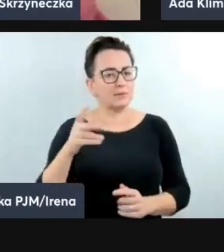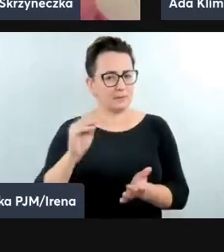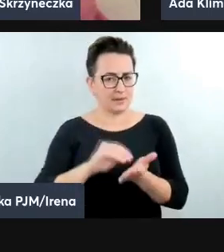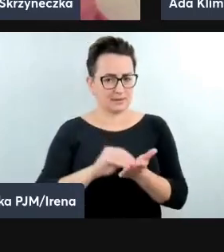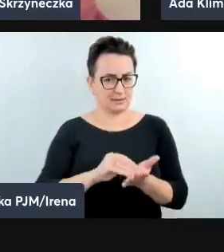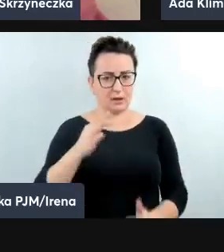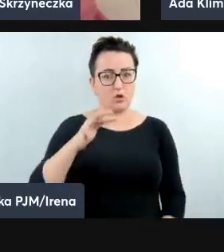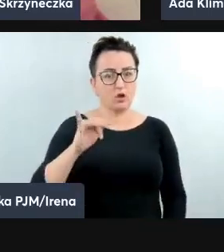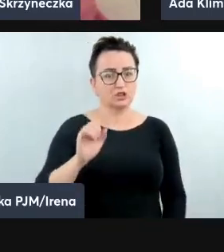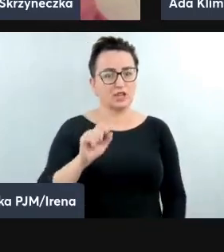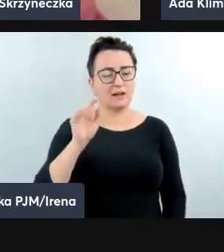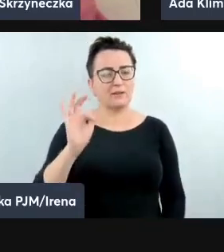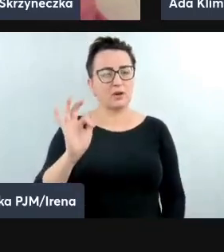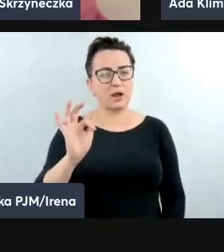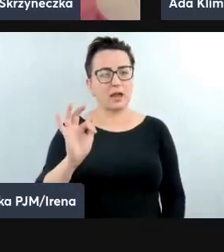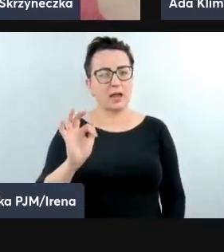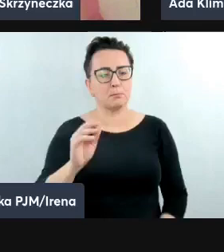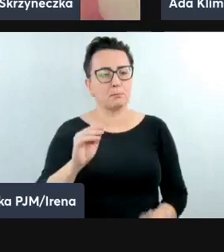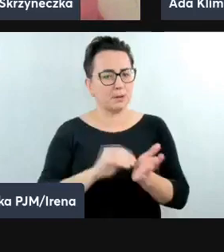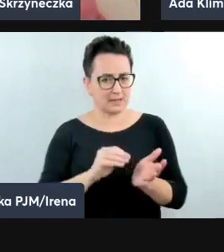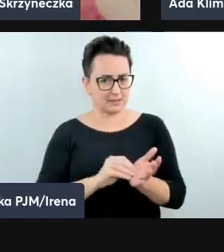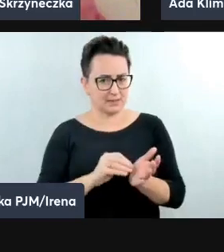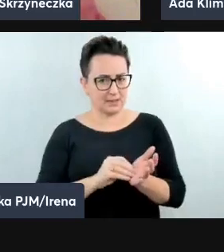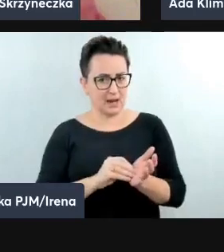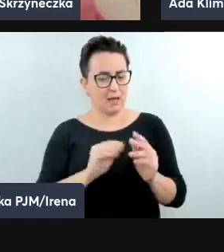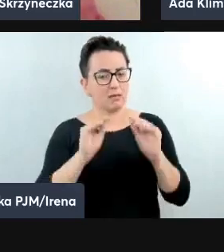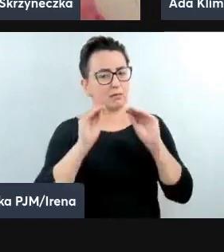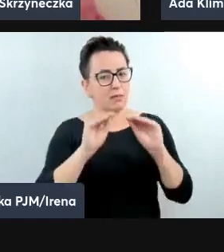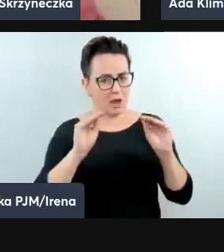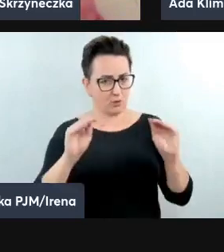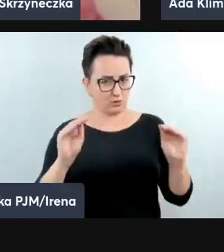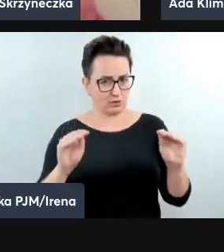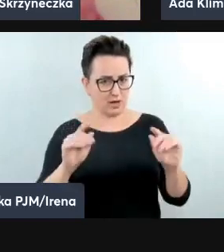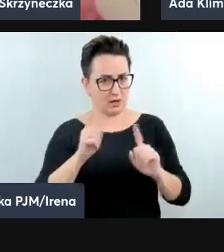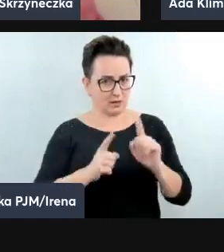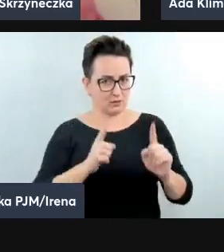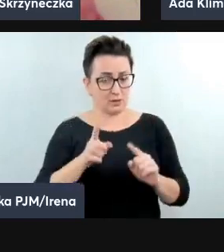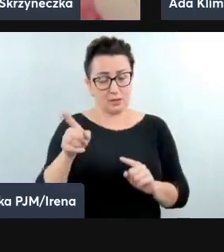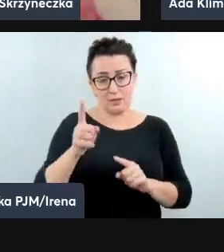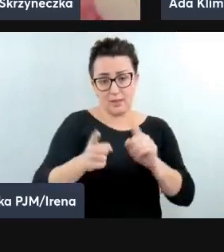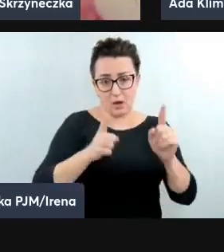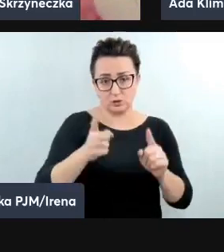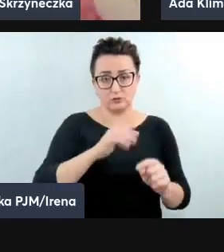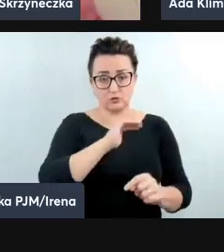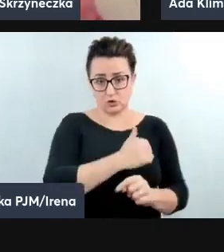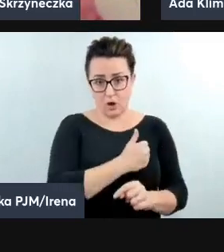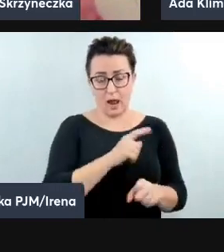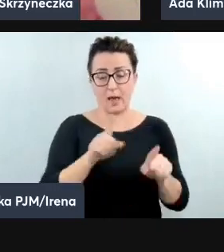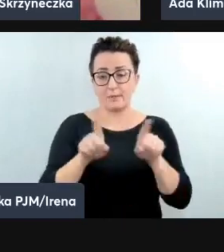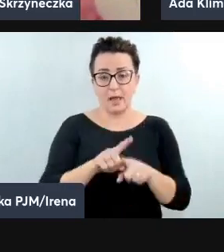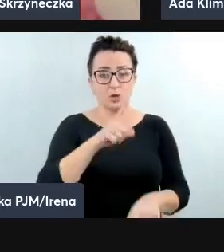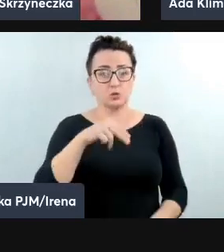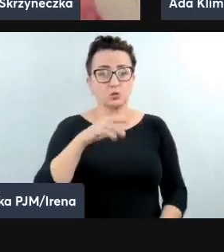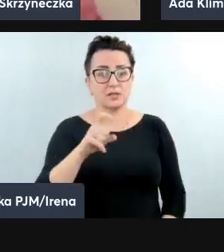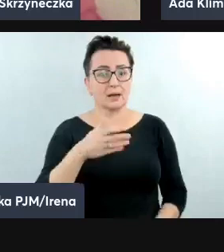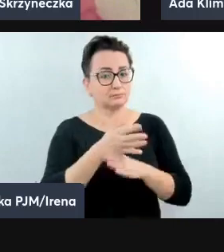praktykę z nauczania takiego, no jesteś nauczycielką w szkole, ale Zuza także odwiedza często polskie szkoły, więc